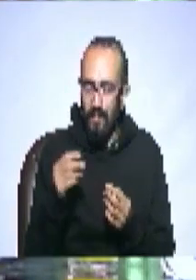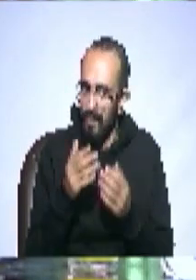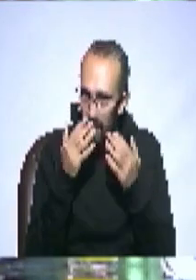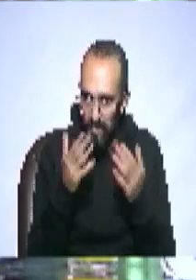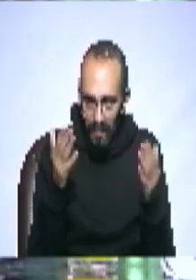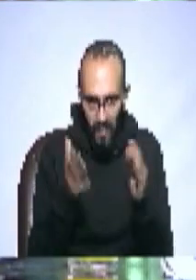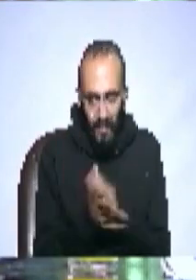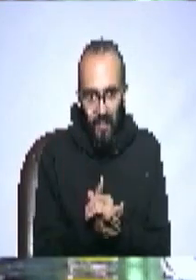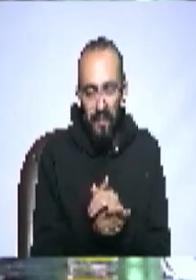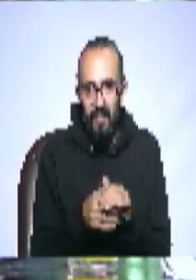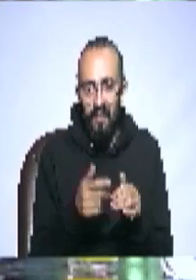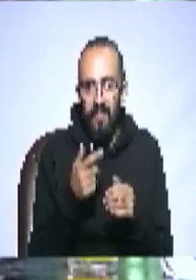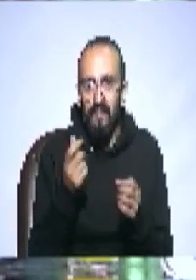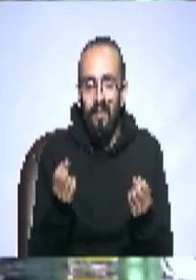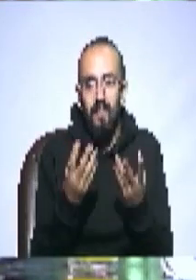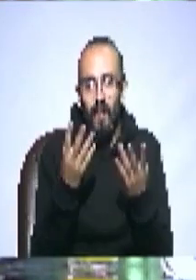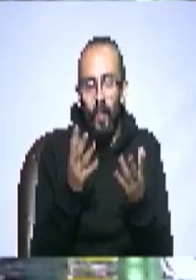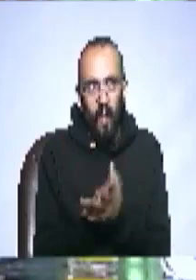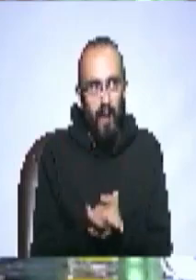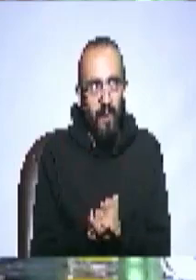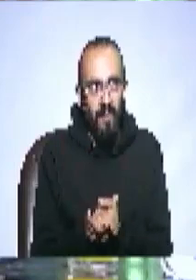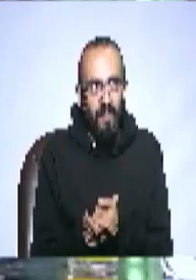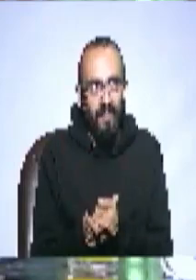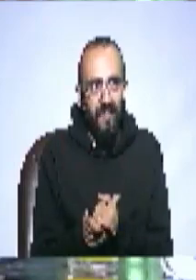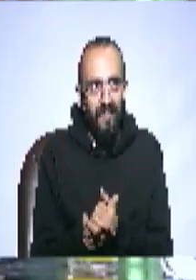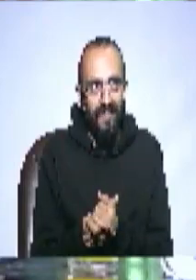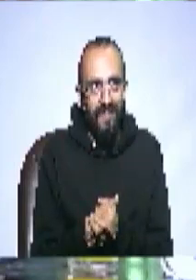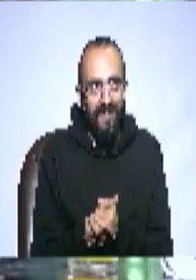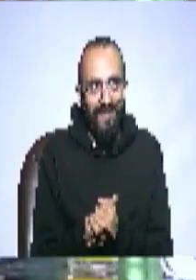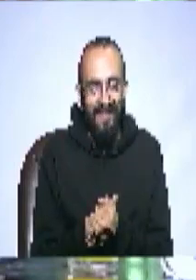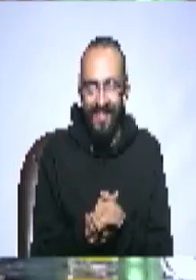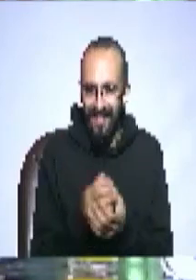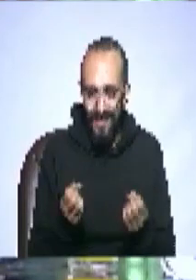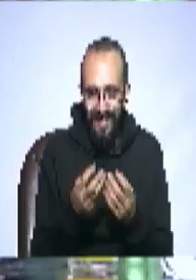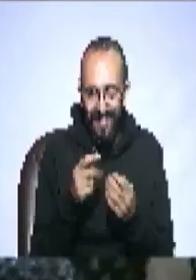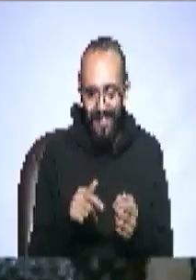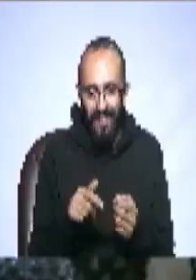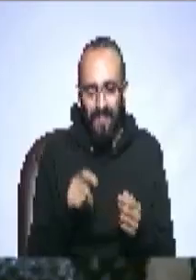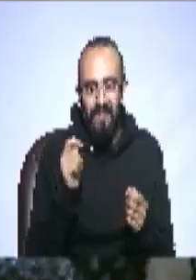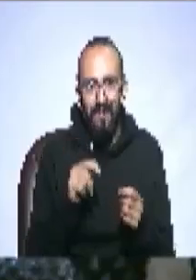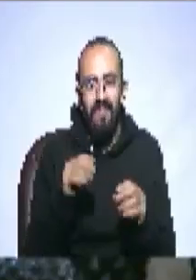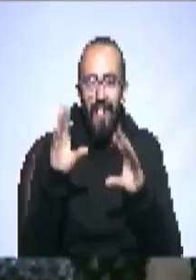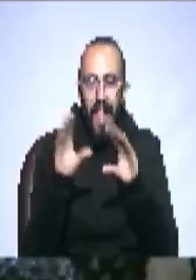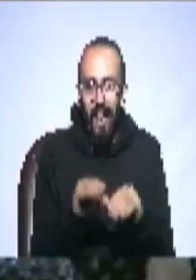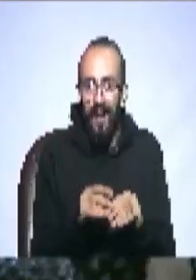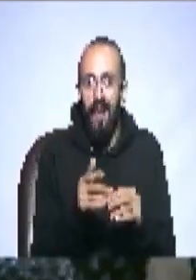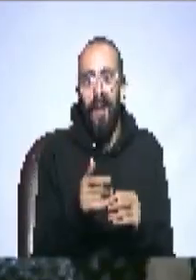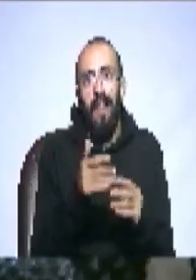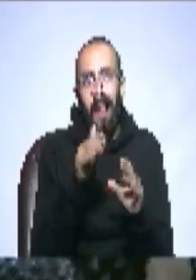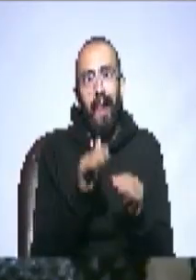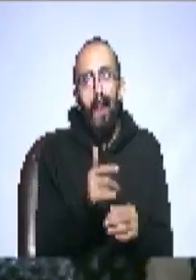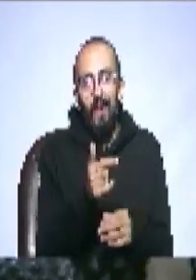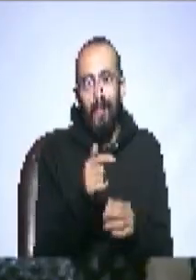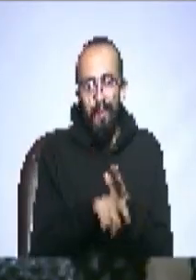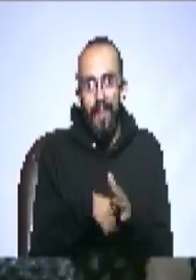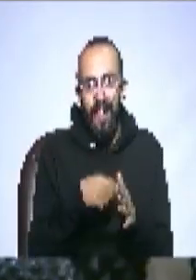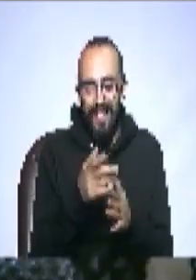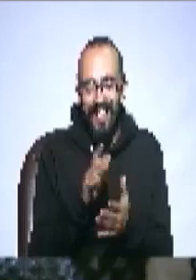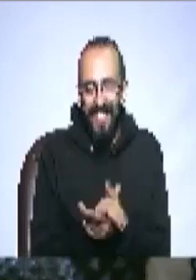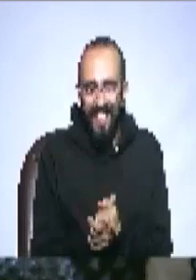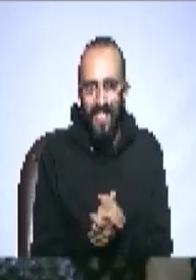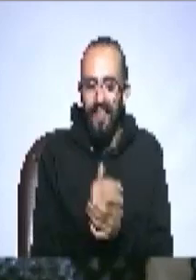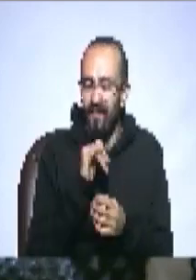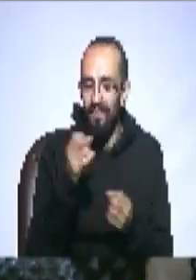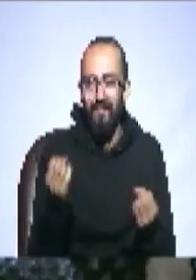ميرسي يا دكتوره. وانت حطيتي زبده كتير اهو. لا لا تسلم ايدك، ده النهارده انت قللت. ربنا يخليك. ربنا يخليك. تسلم ايدك